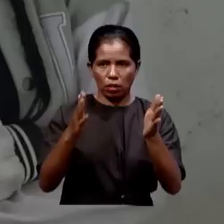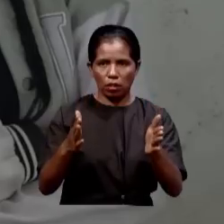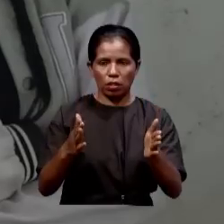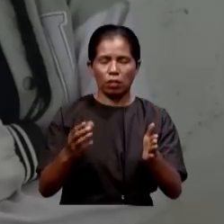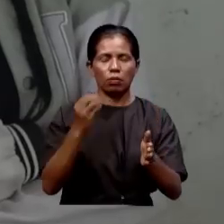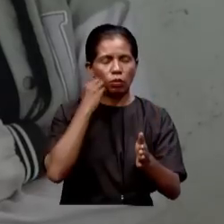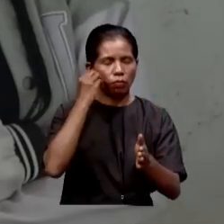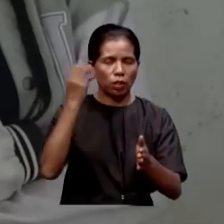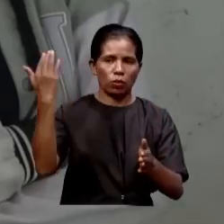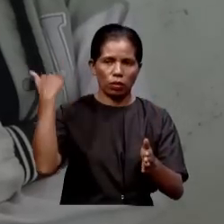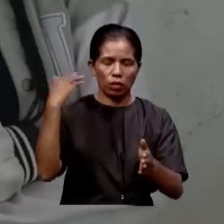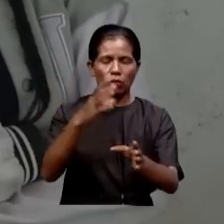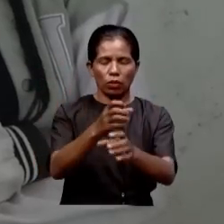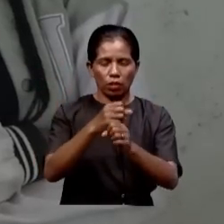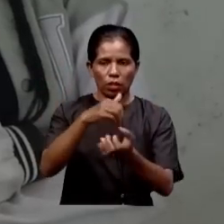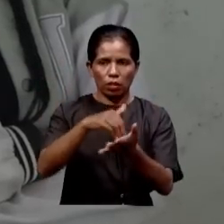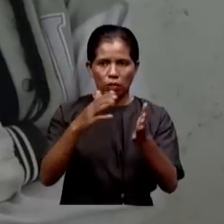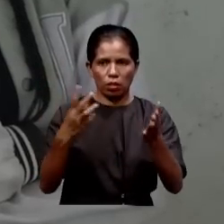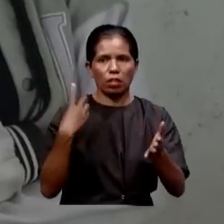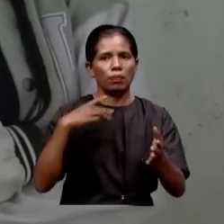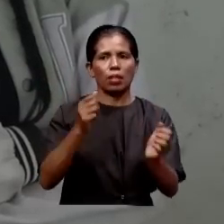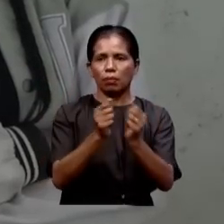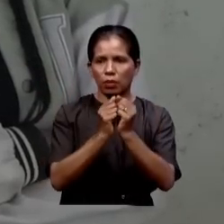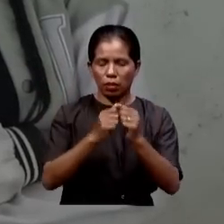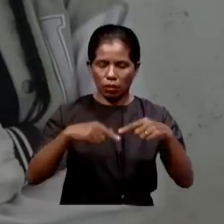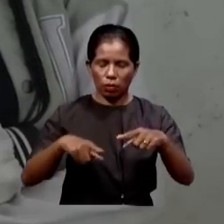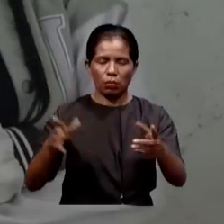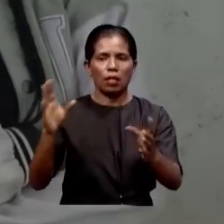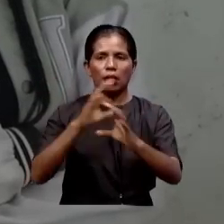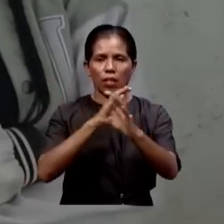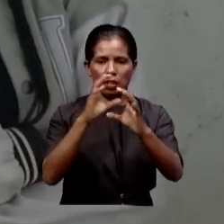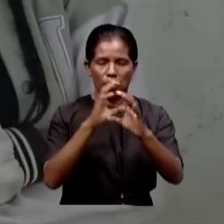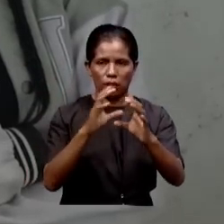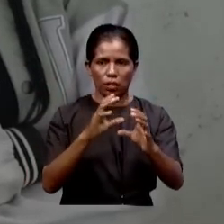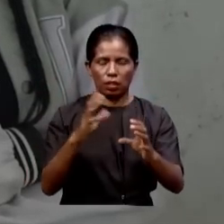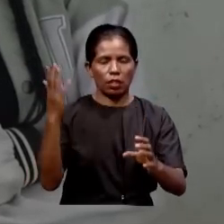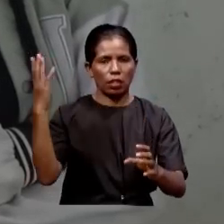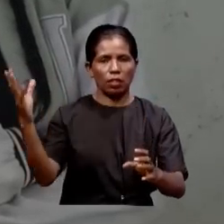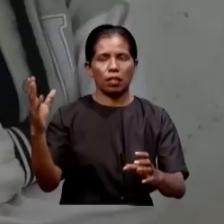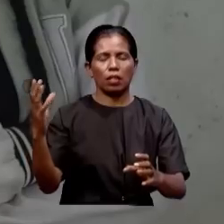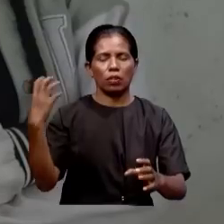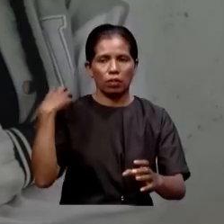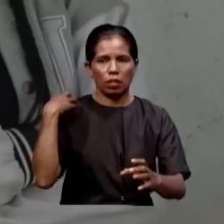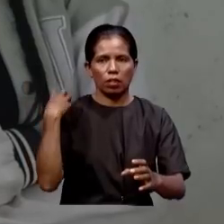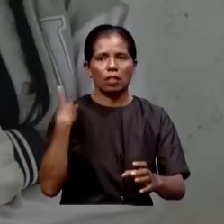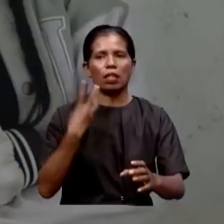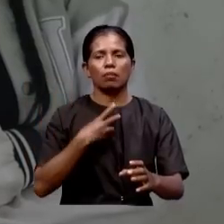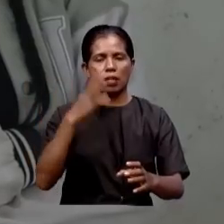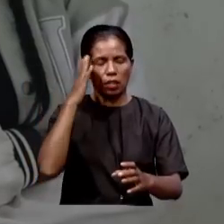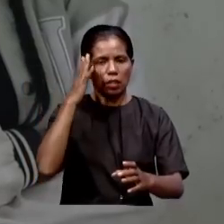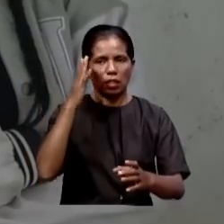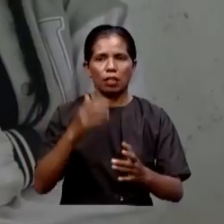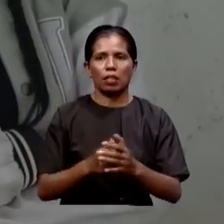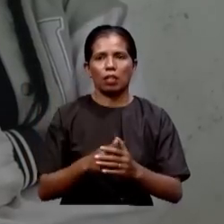bara foto tal estudante sira amira merami tu la mi bacareta ba ia canto ramba fui a me fui a tene que tagian